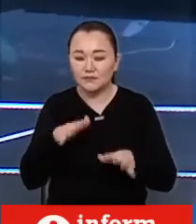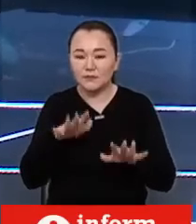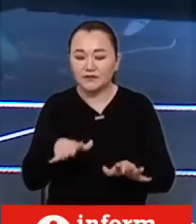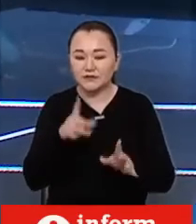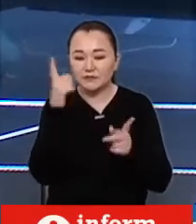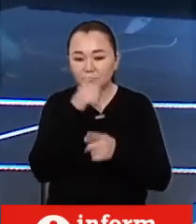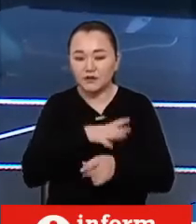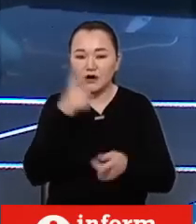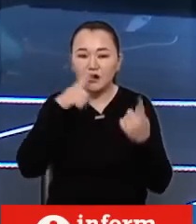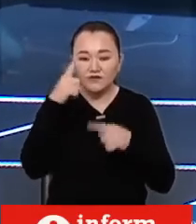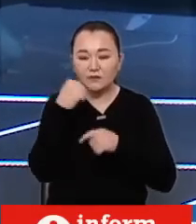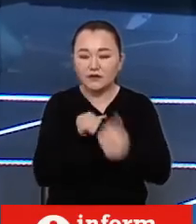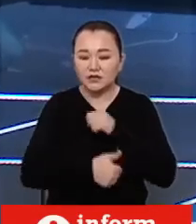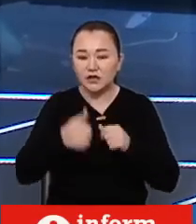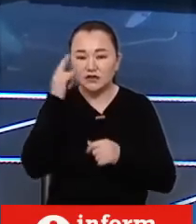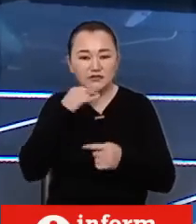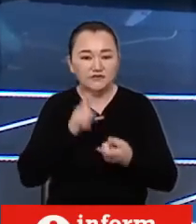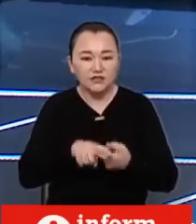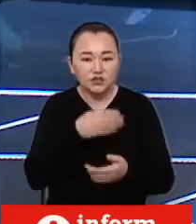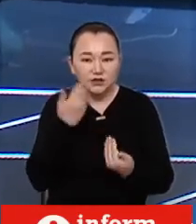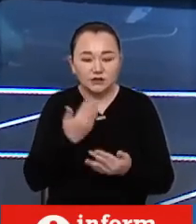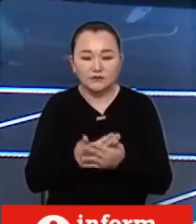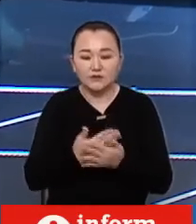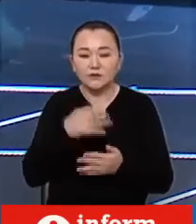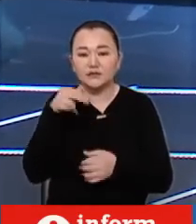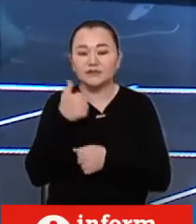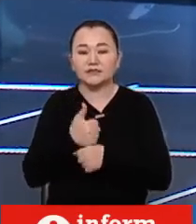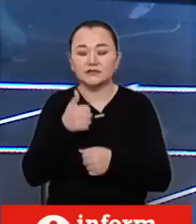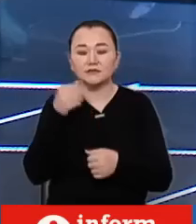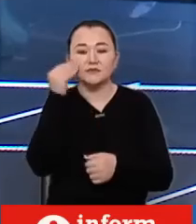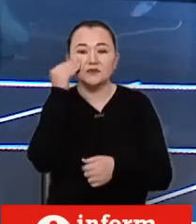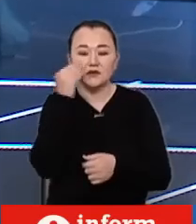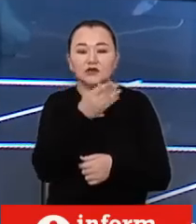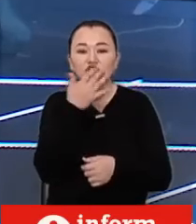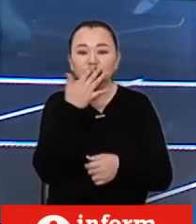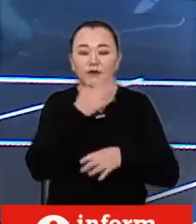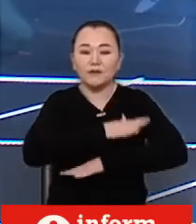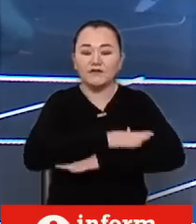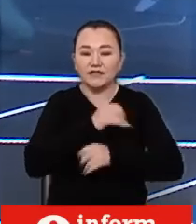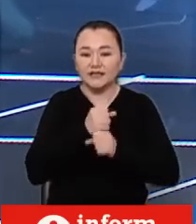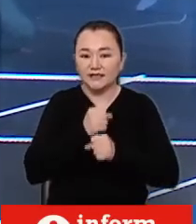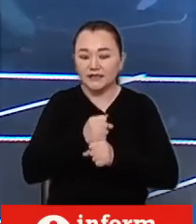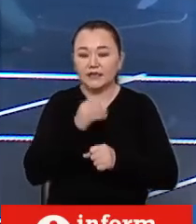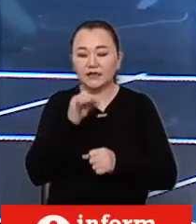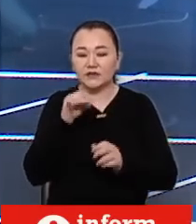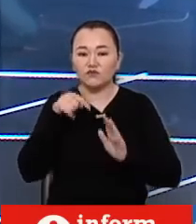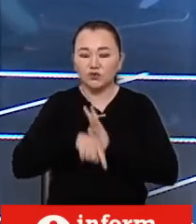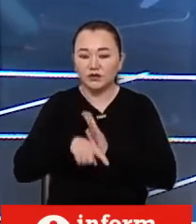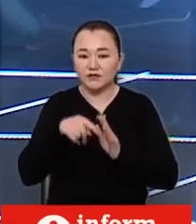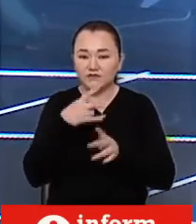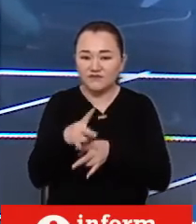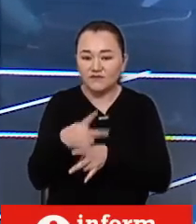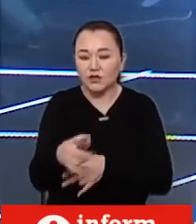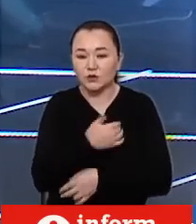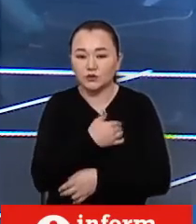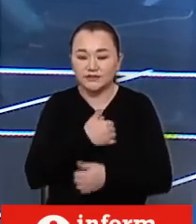материал авторларының Қазақстанға қатысы жоқ. Яғни президент пікірінше, олар шетелден әрекет ете отырып, ел ішіне іріткі салуға